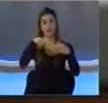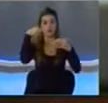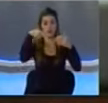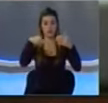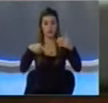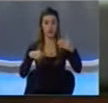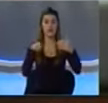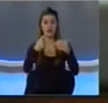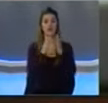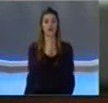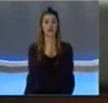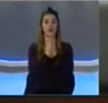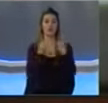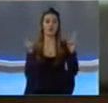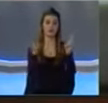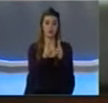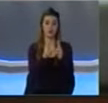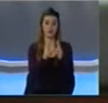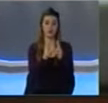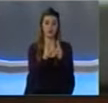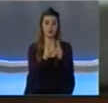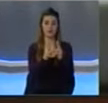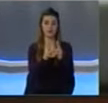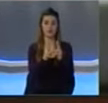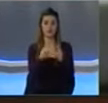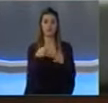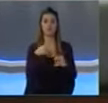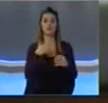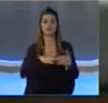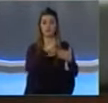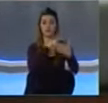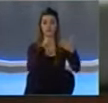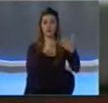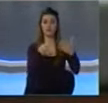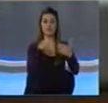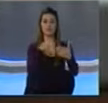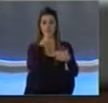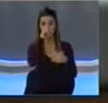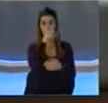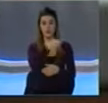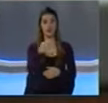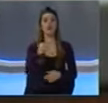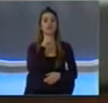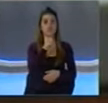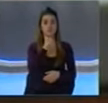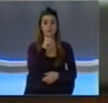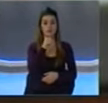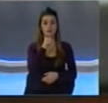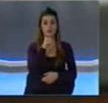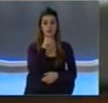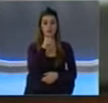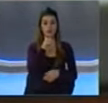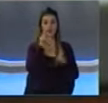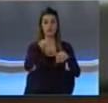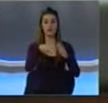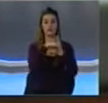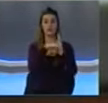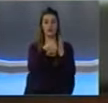po të mundësisht i sa me shkurt. Është amandament vetëm t'ua lezoj. Komuna Istokut me kod 633 në